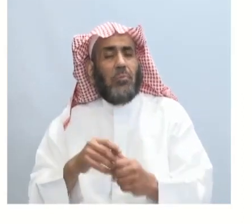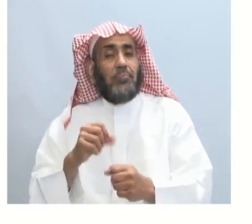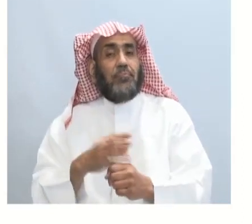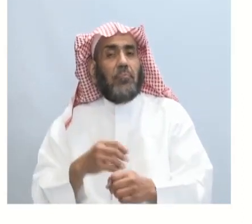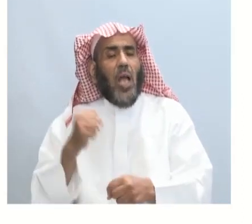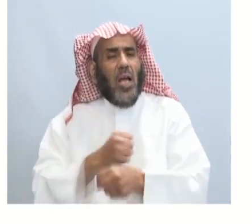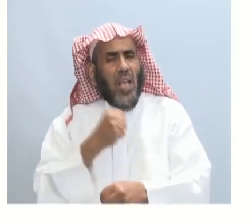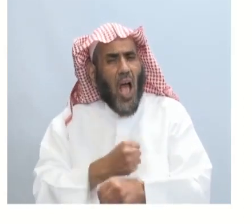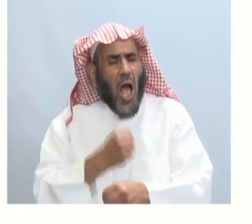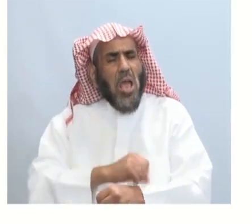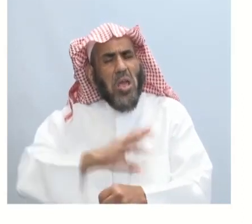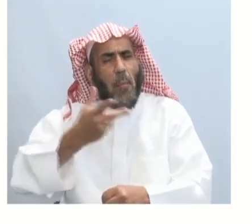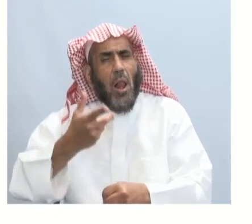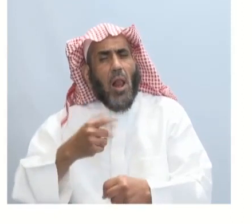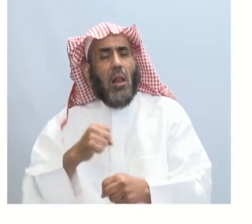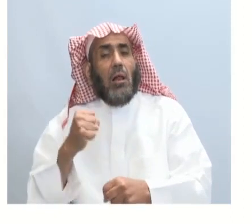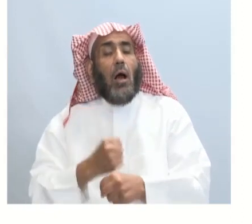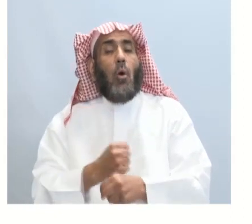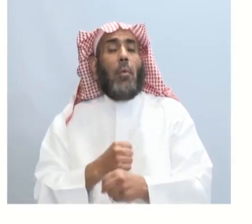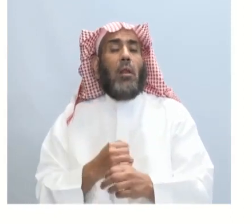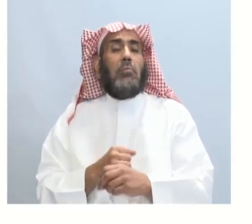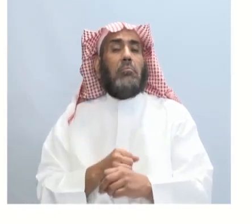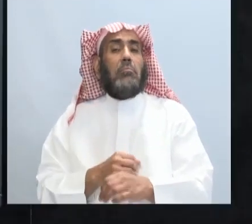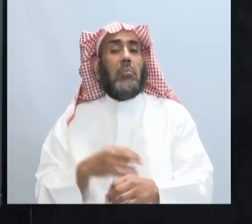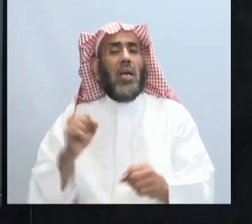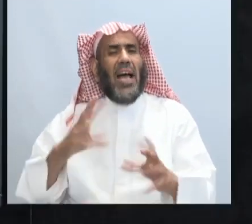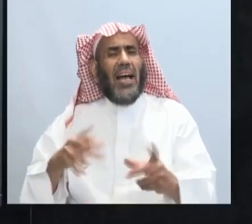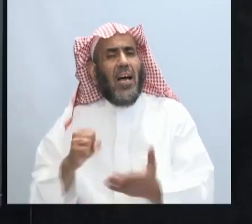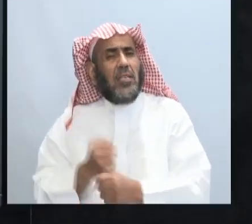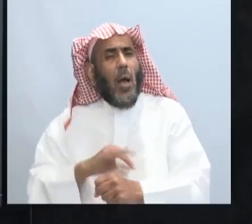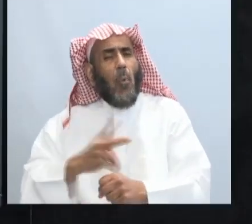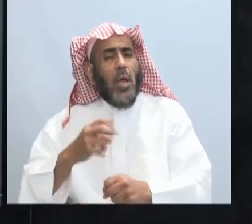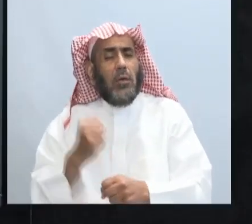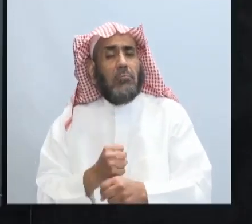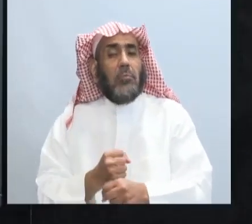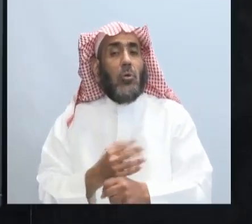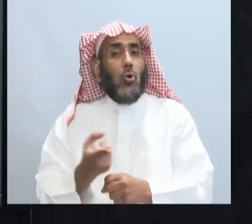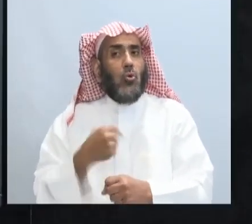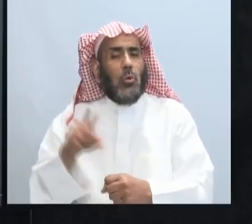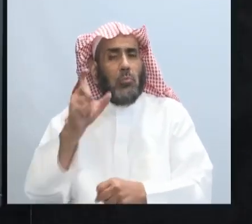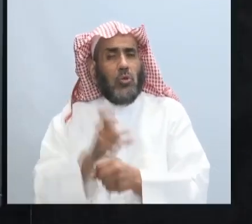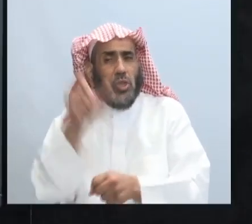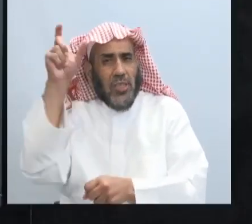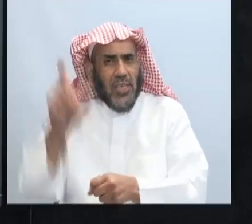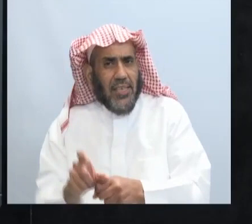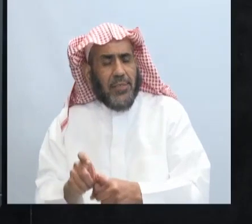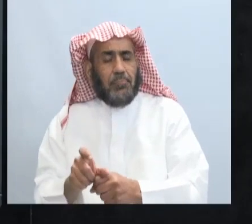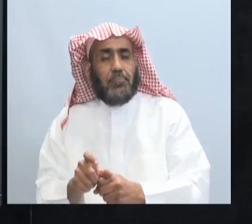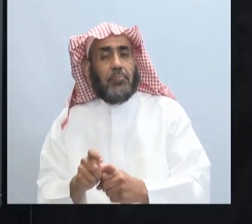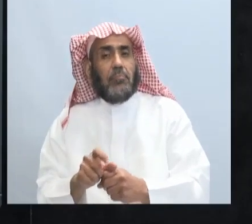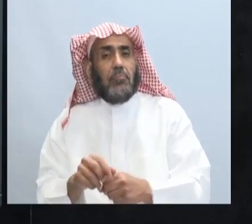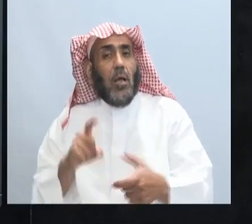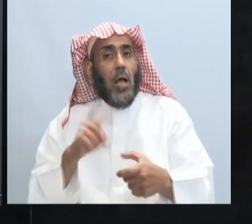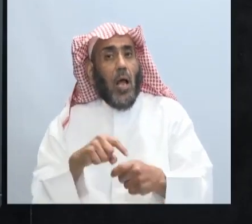اداء معينا او عملا او عملا الاداء المعين ذكرنا انه يطلب من شخص